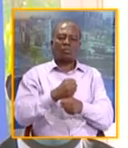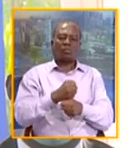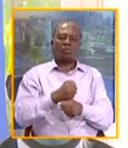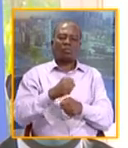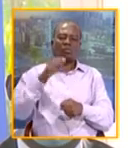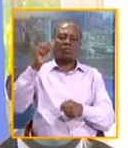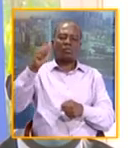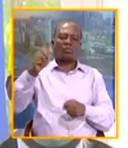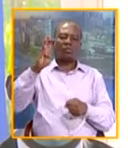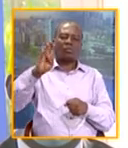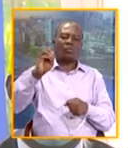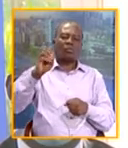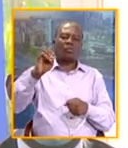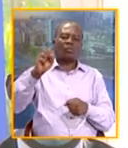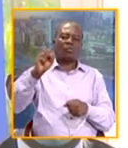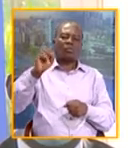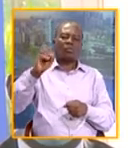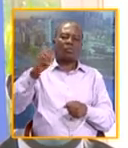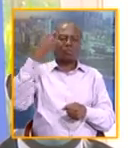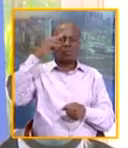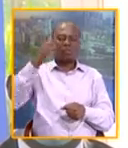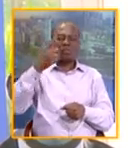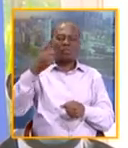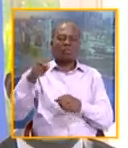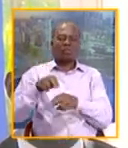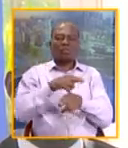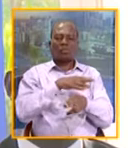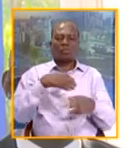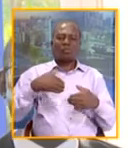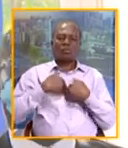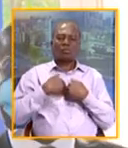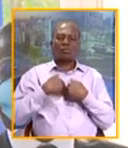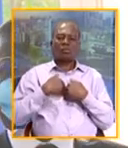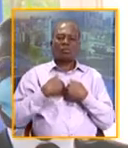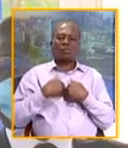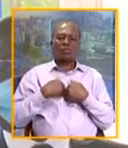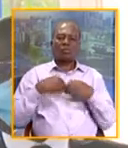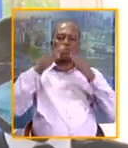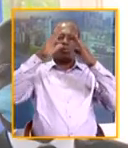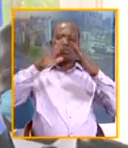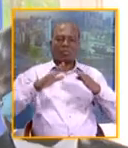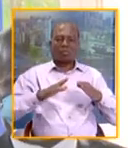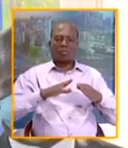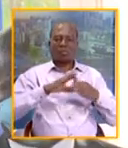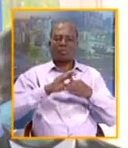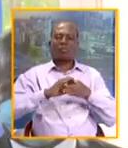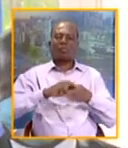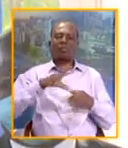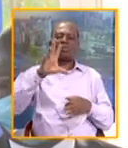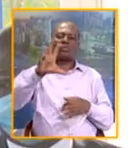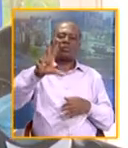bressaucourt unsa les réalisations doté d'une infrastructure de 30 milliards de francs